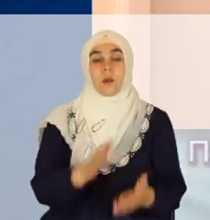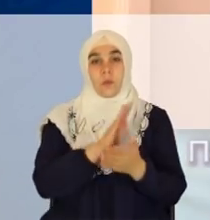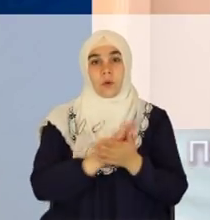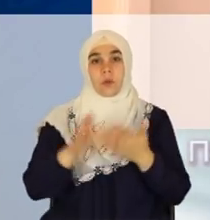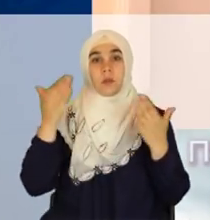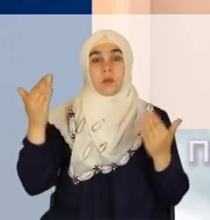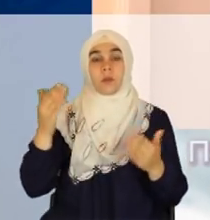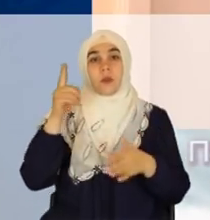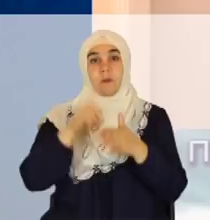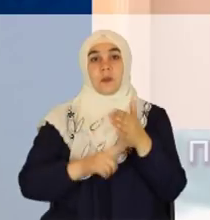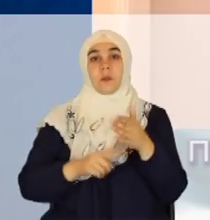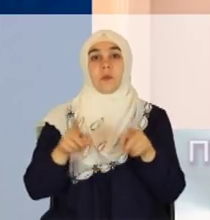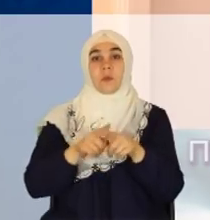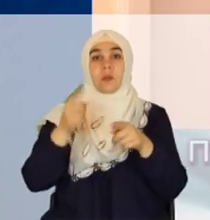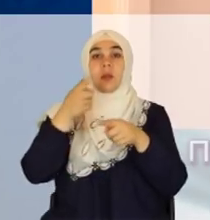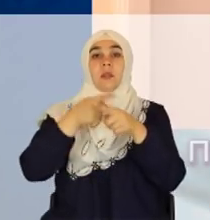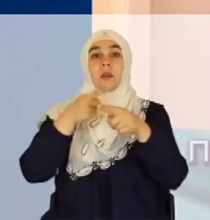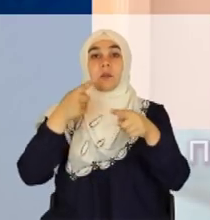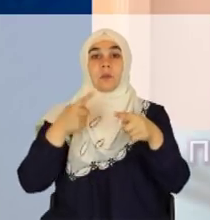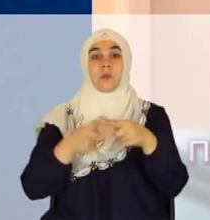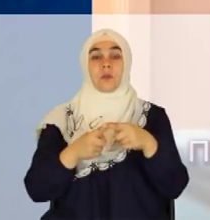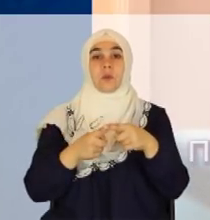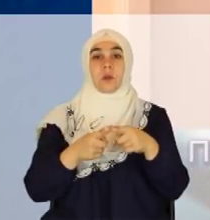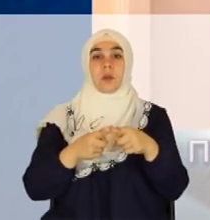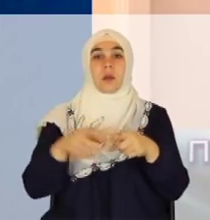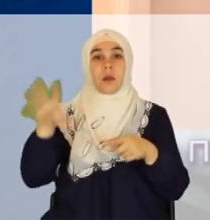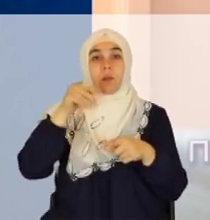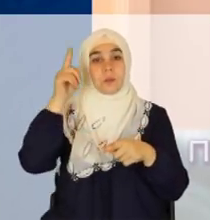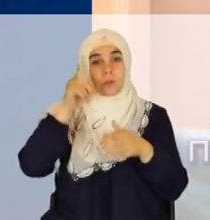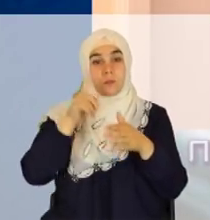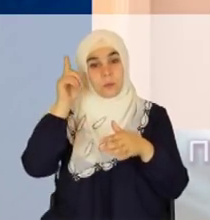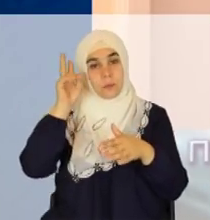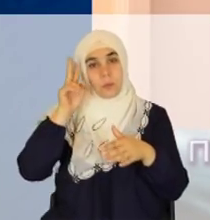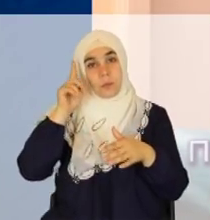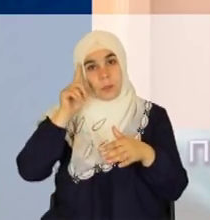Paklik, imanı yaradır. İmanın medeniyle hemeniz buraya mısınız?